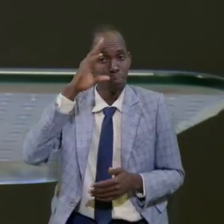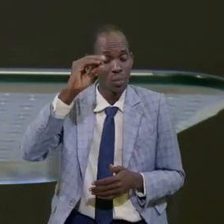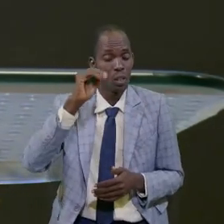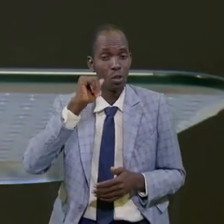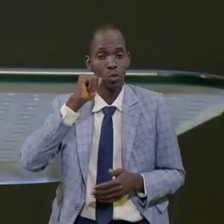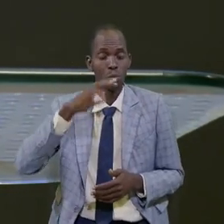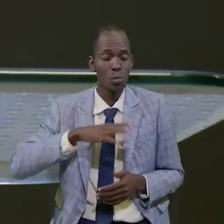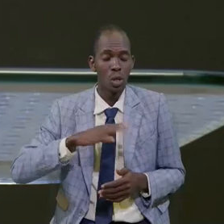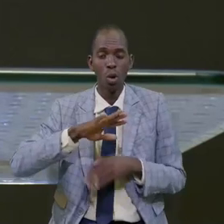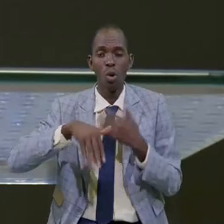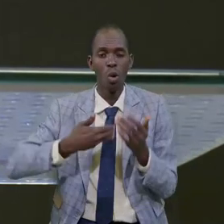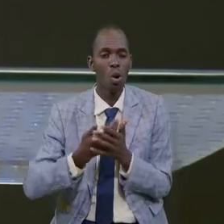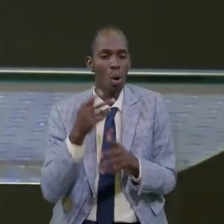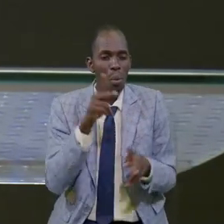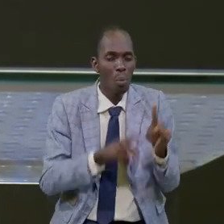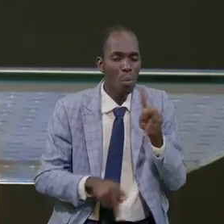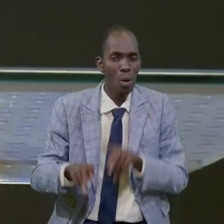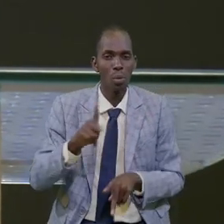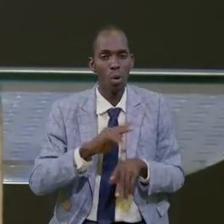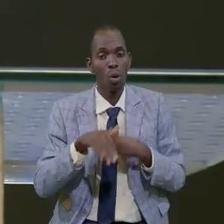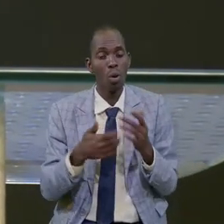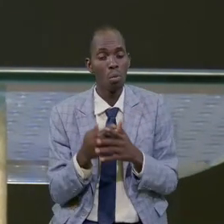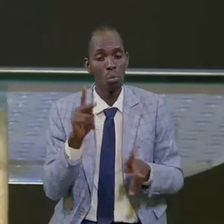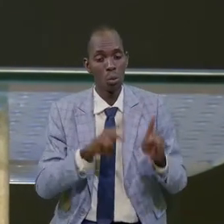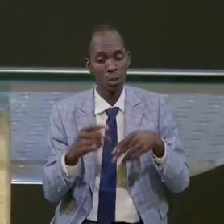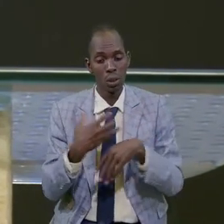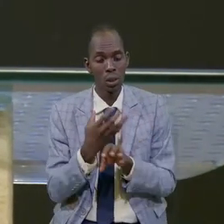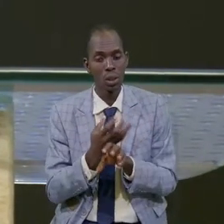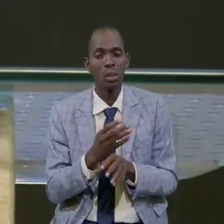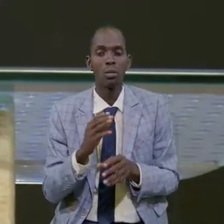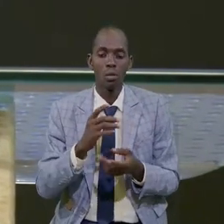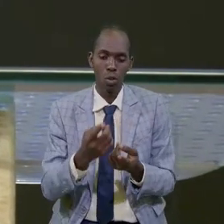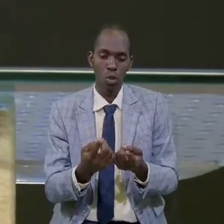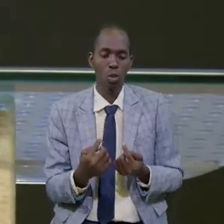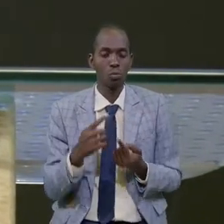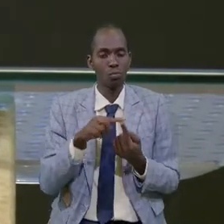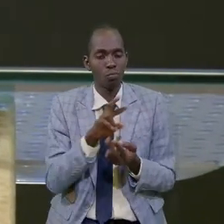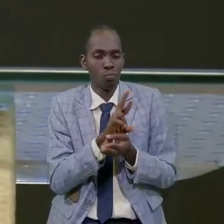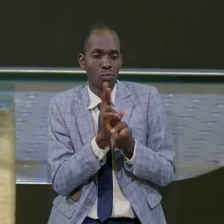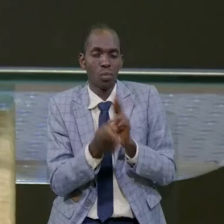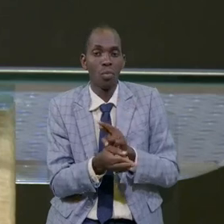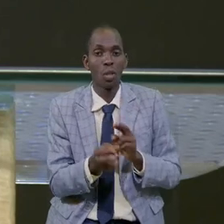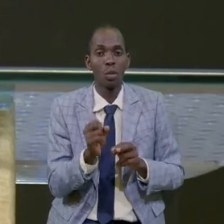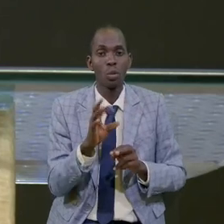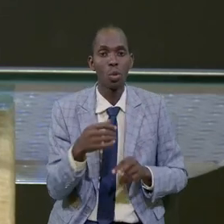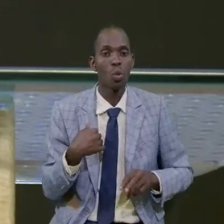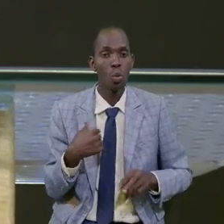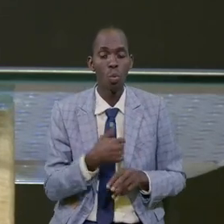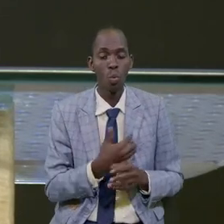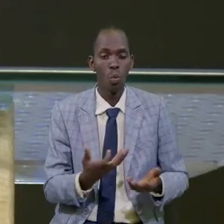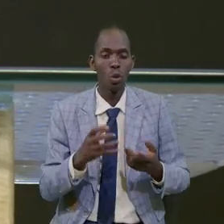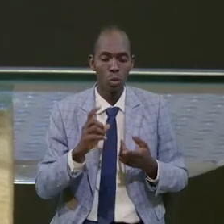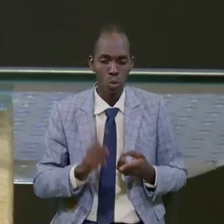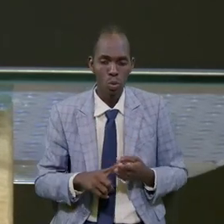monde, que toutes ces créatures viennent à la repentance. Donc nous voulons vivre, nous voulons